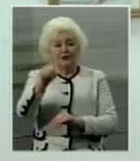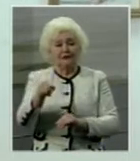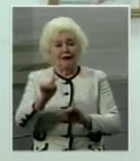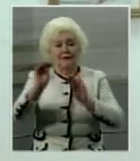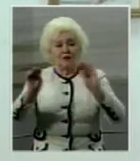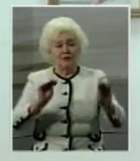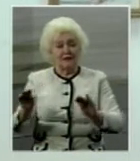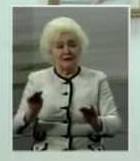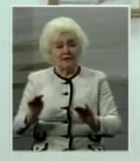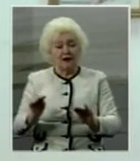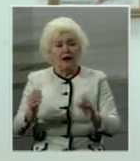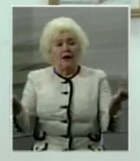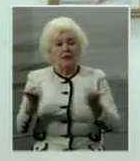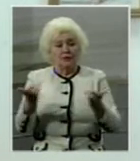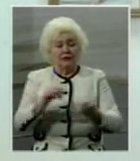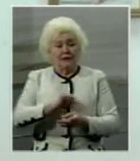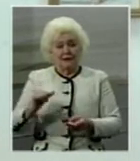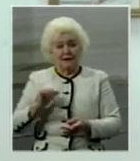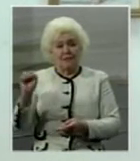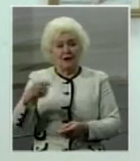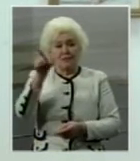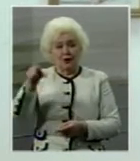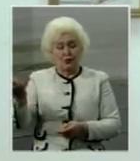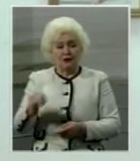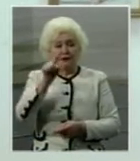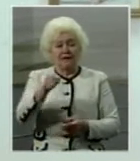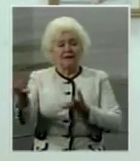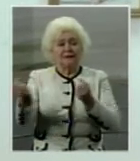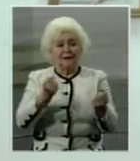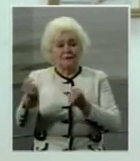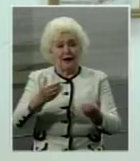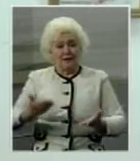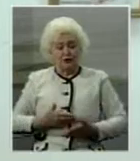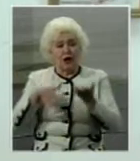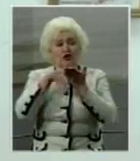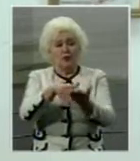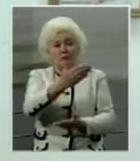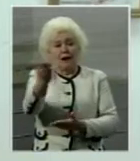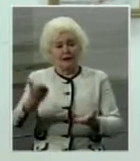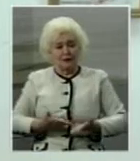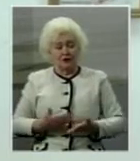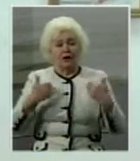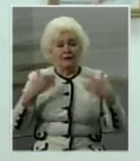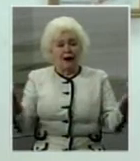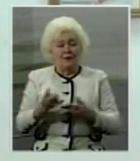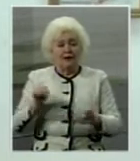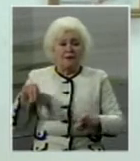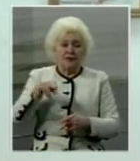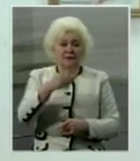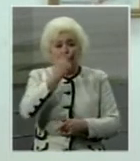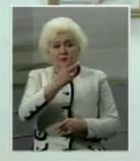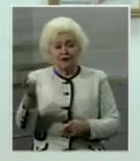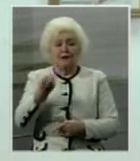В першу чергу ця виставка потрібна самим авторам. Це їх тримає в житті, це допомагає їм жити. А нам потрібно прийти,